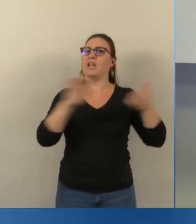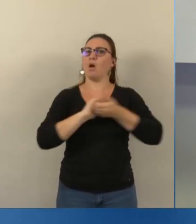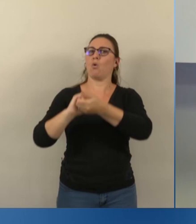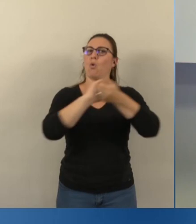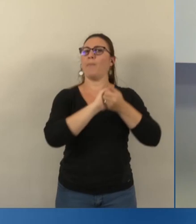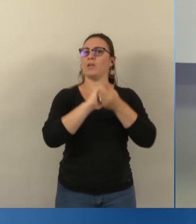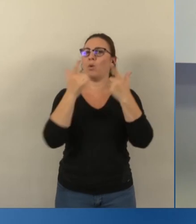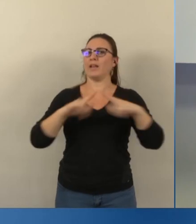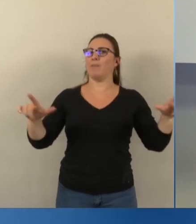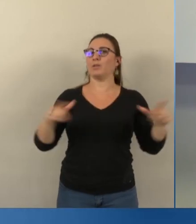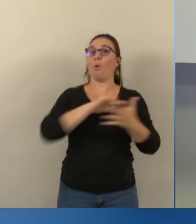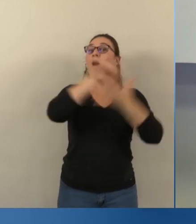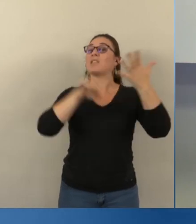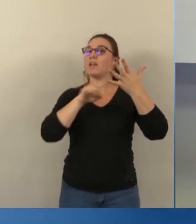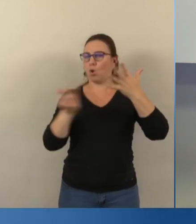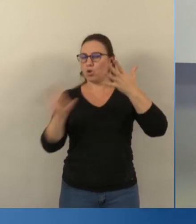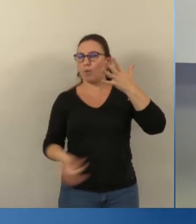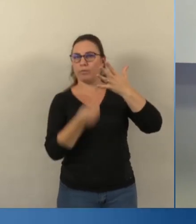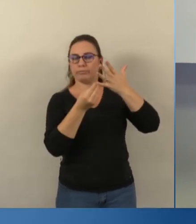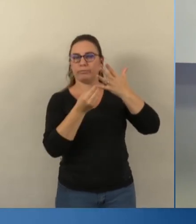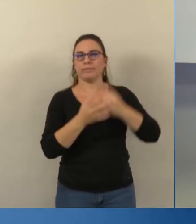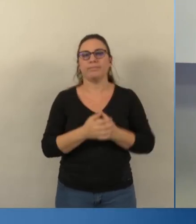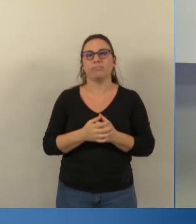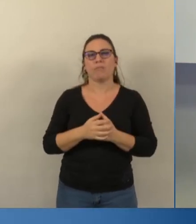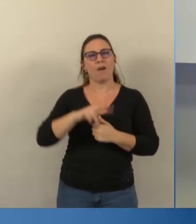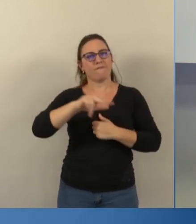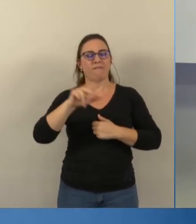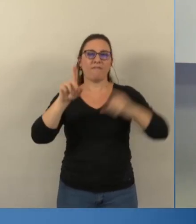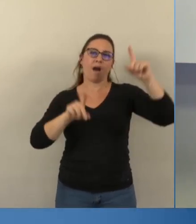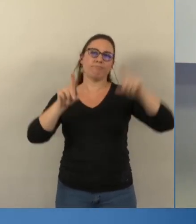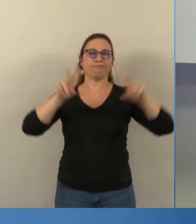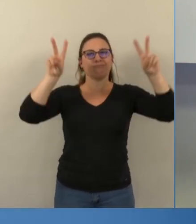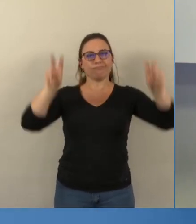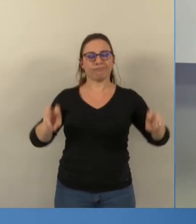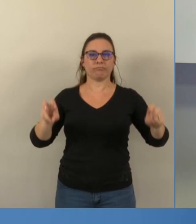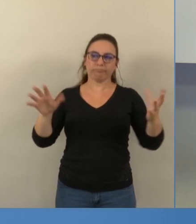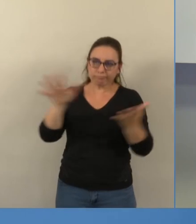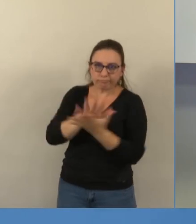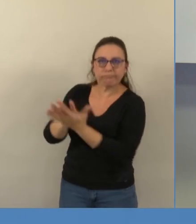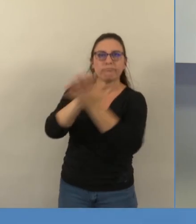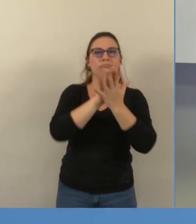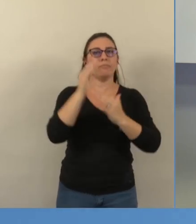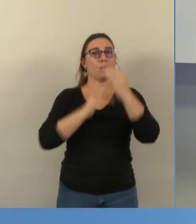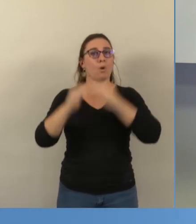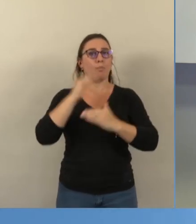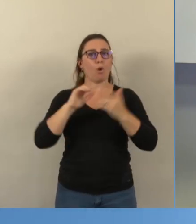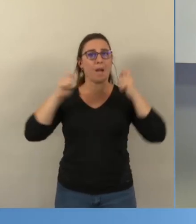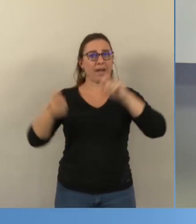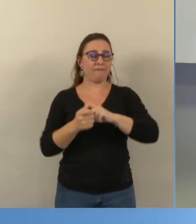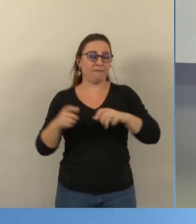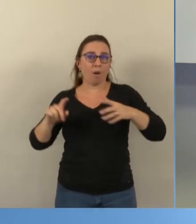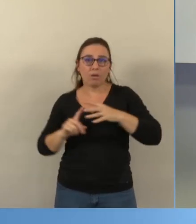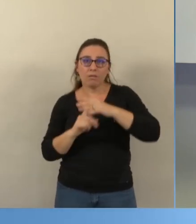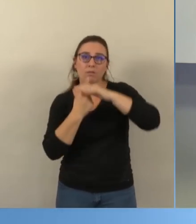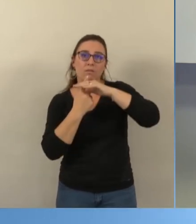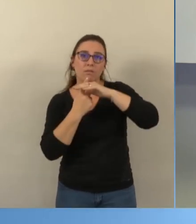cinq villes Compagnons de la Libération il sera célébré comme le début d'un programme de réforme qu'on appellerait aujourd'hui